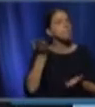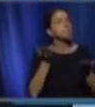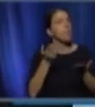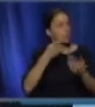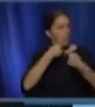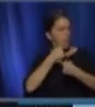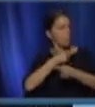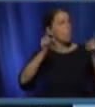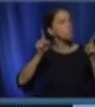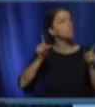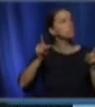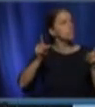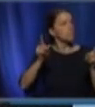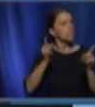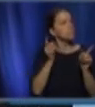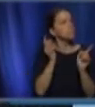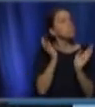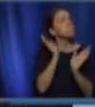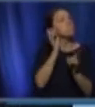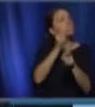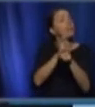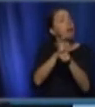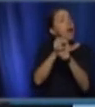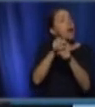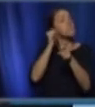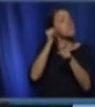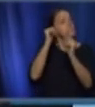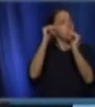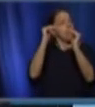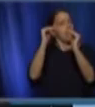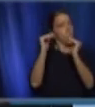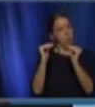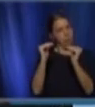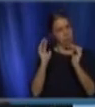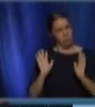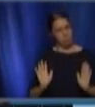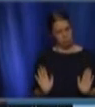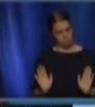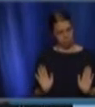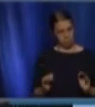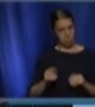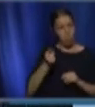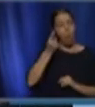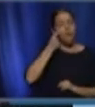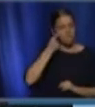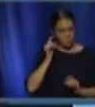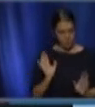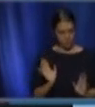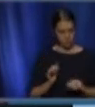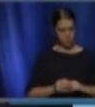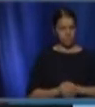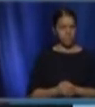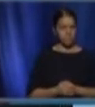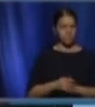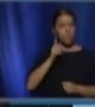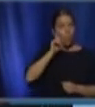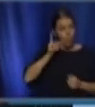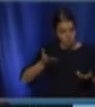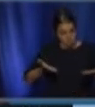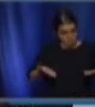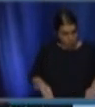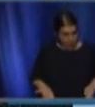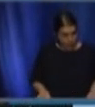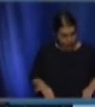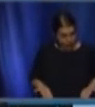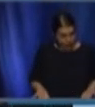pour l'instant, ce que je dirais, c'est qu'on doit s'en tenir à aller